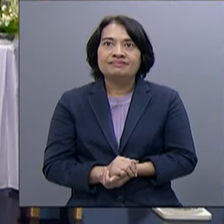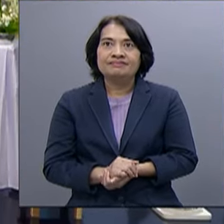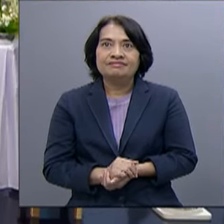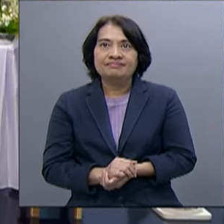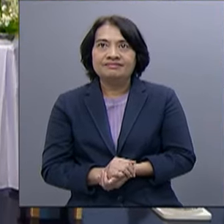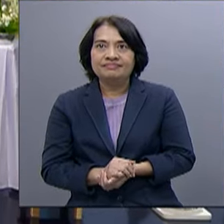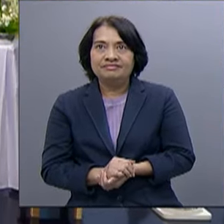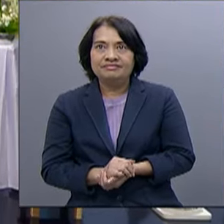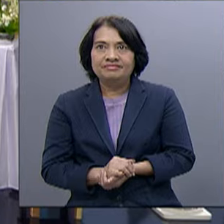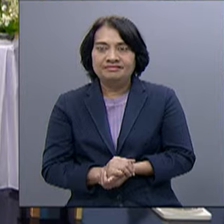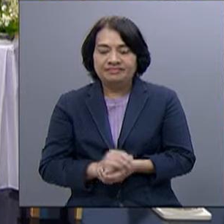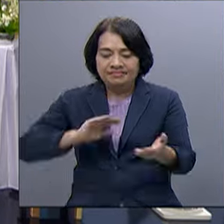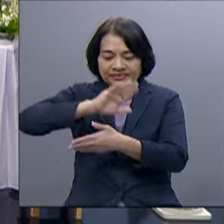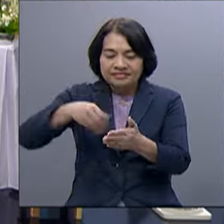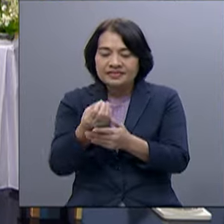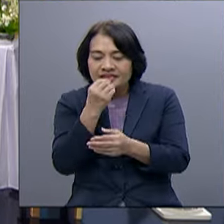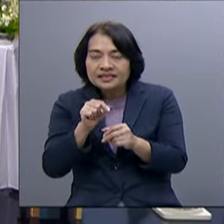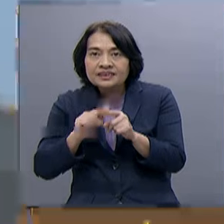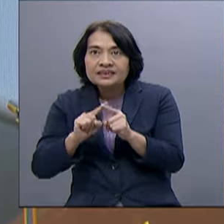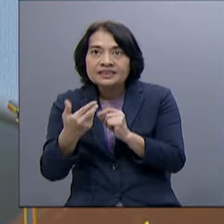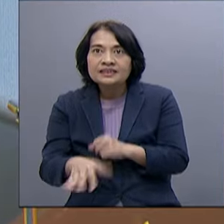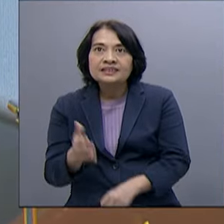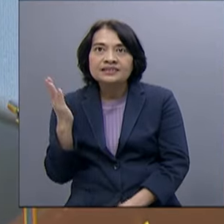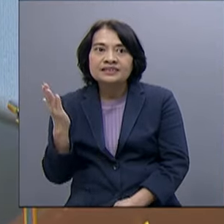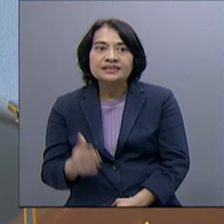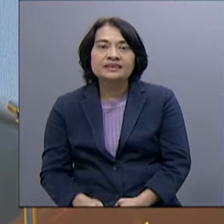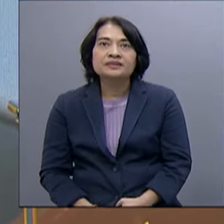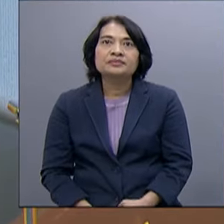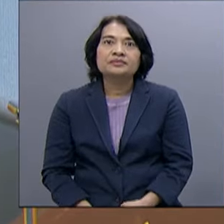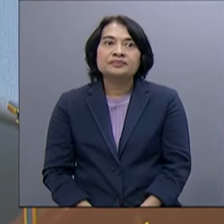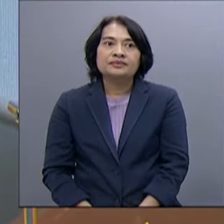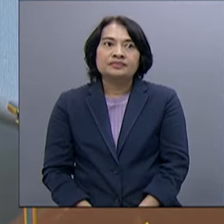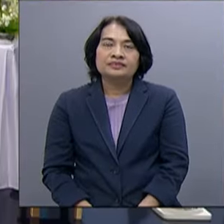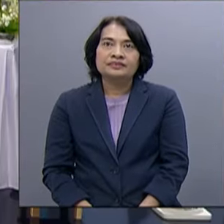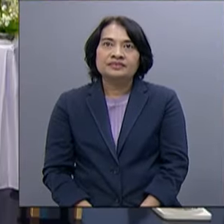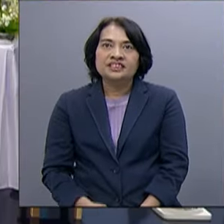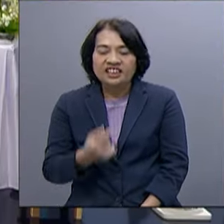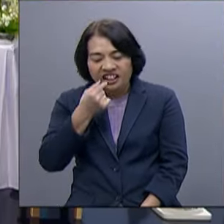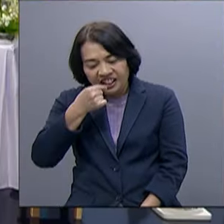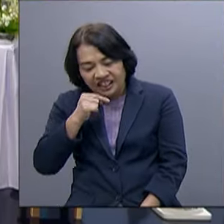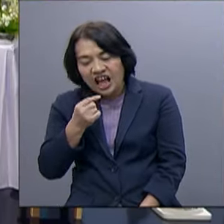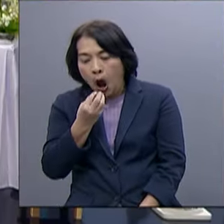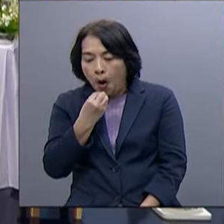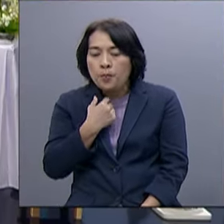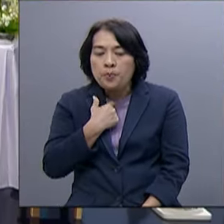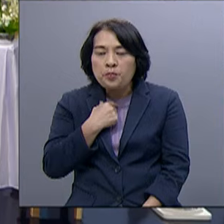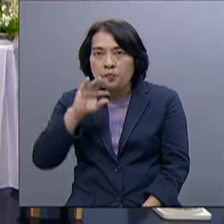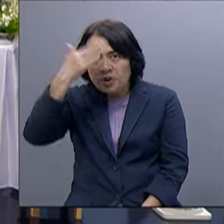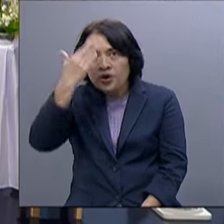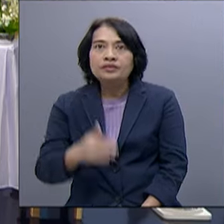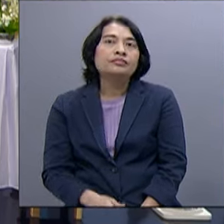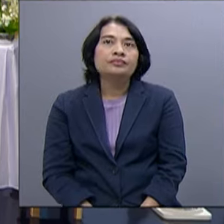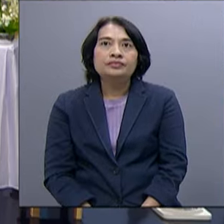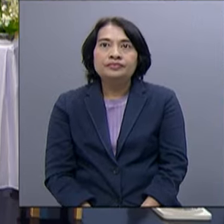ท่านรองทั้งรองนายกเมื่อกี้คือขำแล้วนะคะ คือถ้าเกิดเคี้ยวไม่ไหวกลัวฟันร่วงคุณอมไปก่อน ส่วนด้